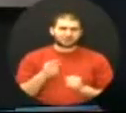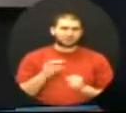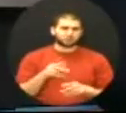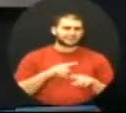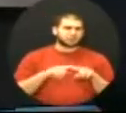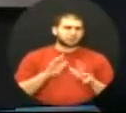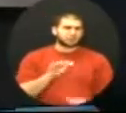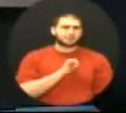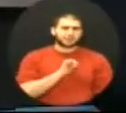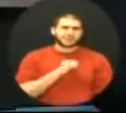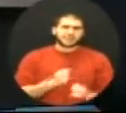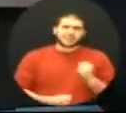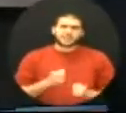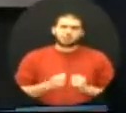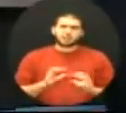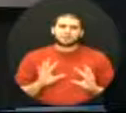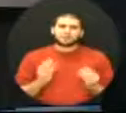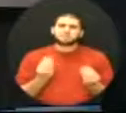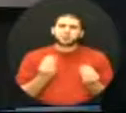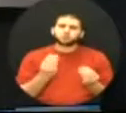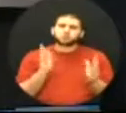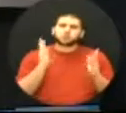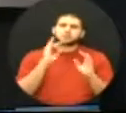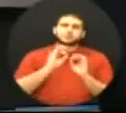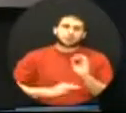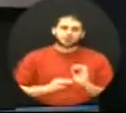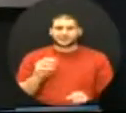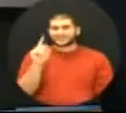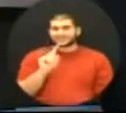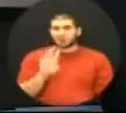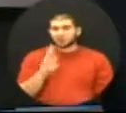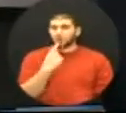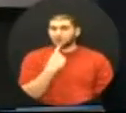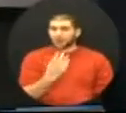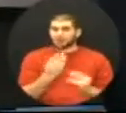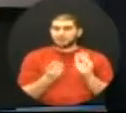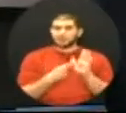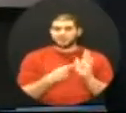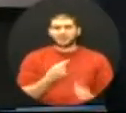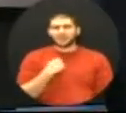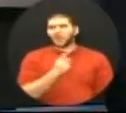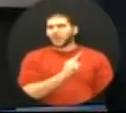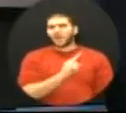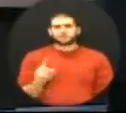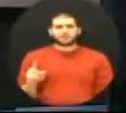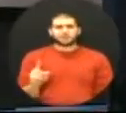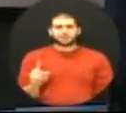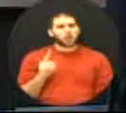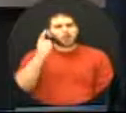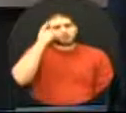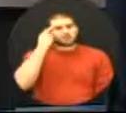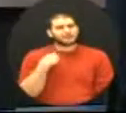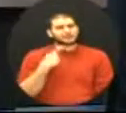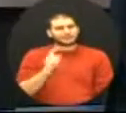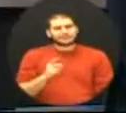מעניין. קשה לי עם משהו מסוים מאוד, שזוהיר אומר אותו הרבה פעמים, ואני אף פעם לא... לא חשבתי שאני